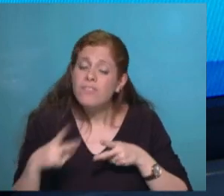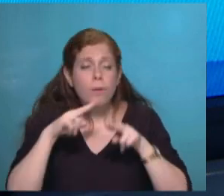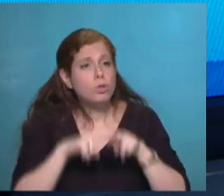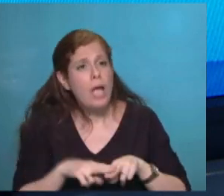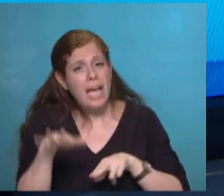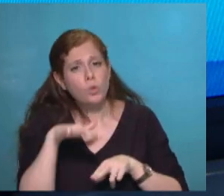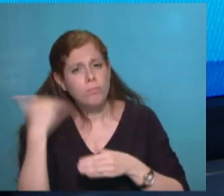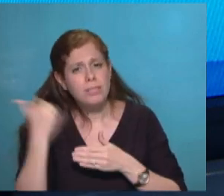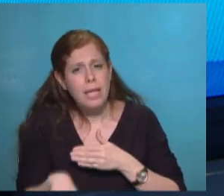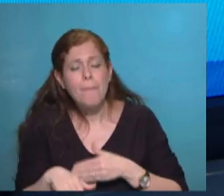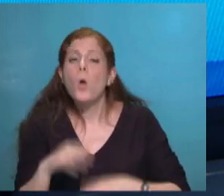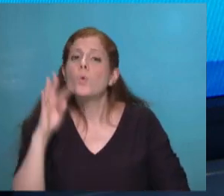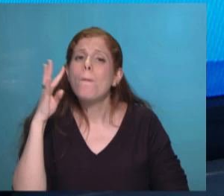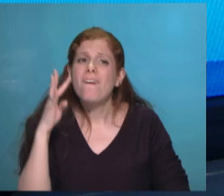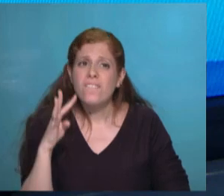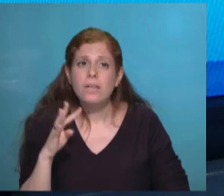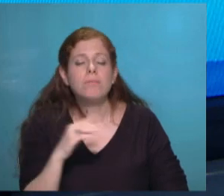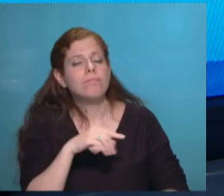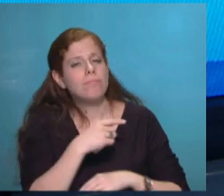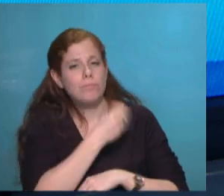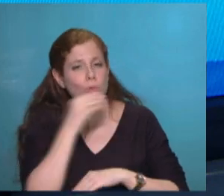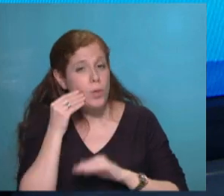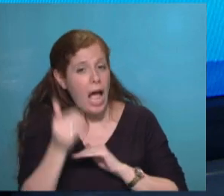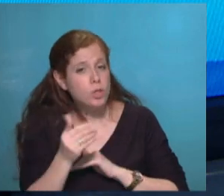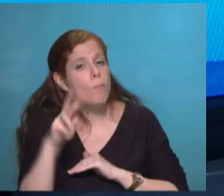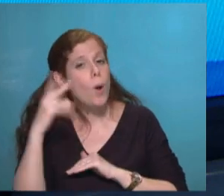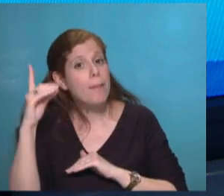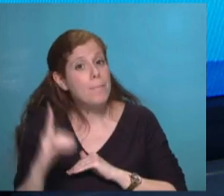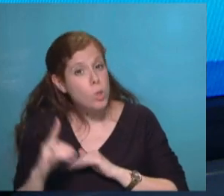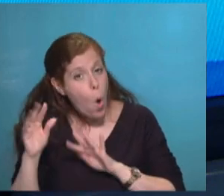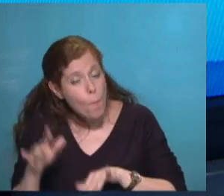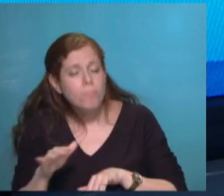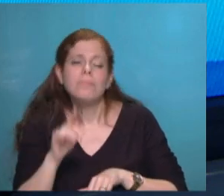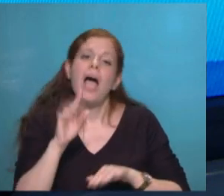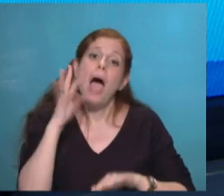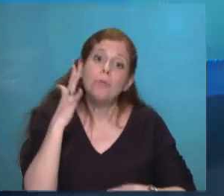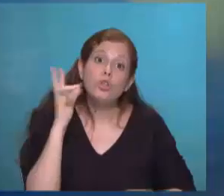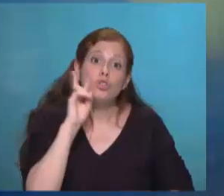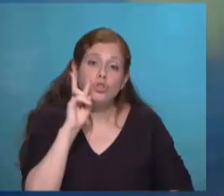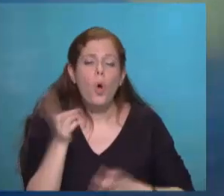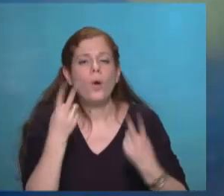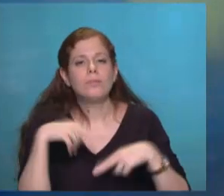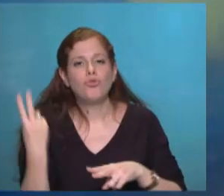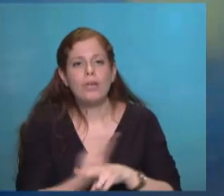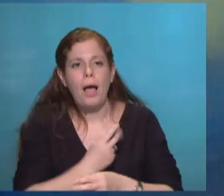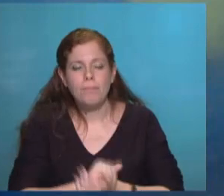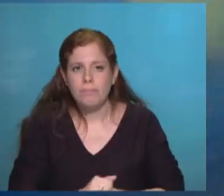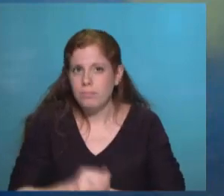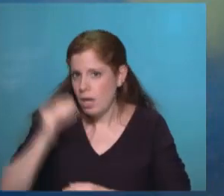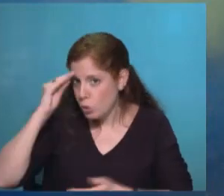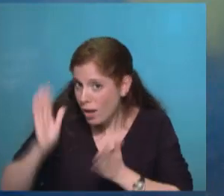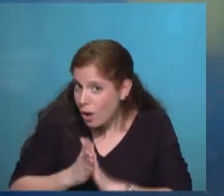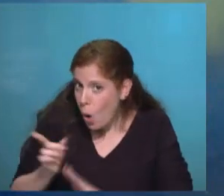כמעט לגמרי, יום רביעי, בשעות אחר הצהריים יכול להיות דווקא בדרום, חמישי, שישי, חוזרים לשגרה. אני זוכרת הכל.